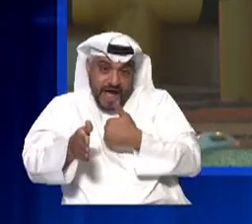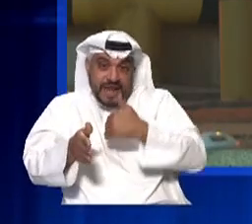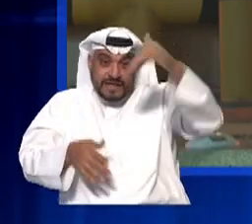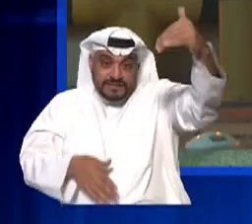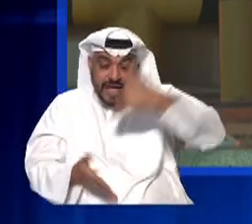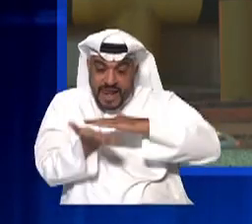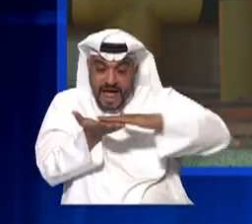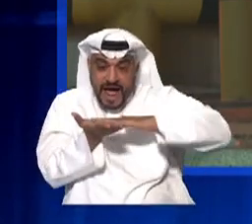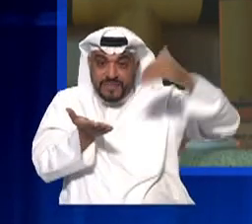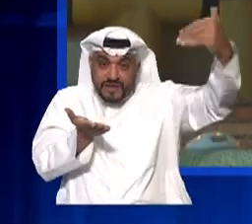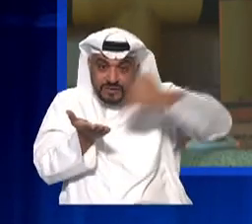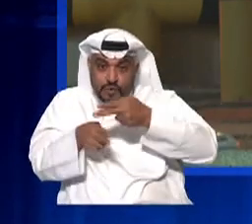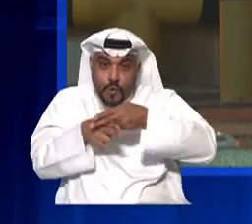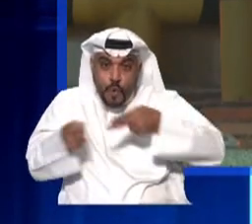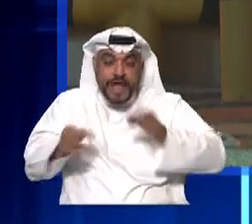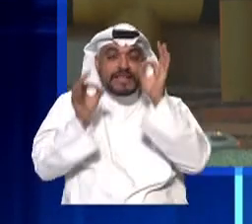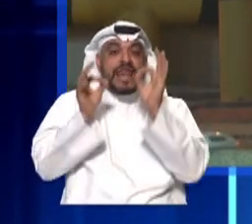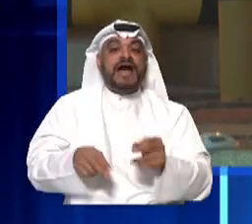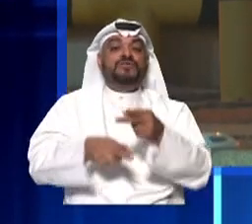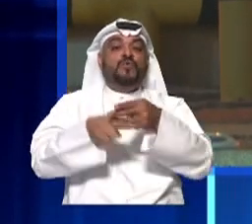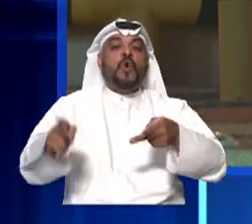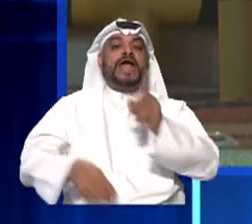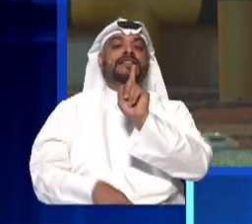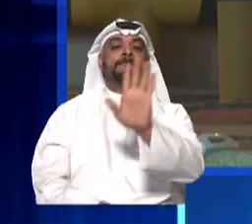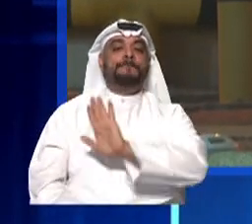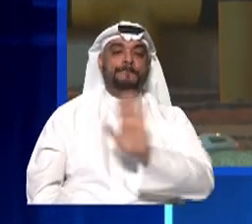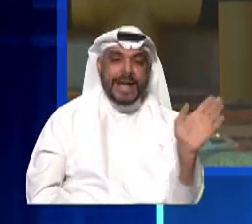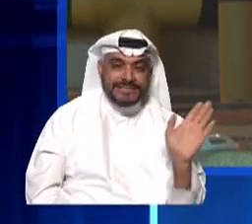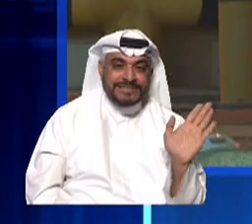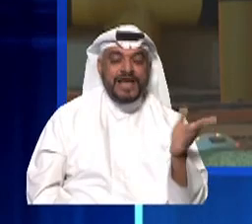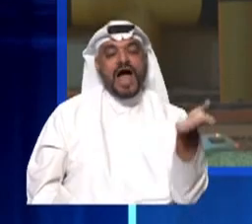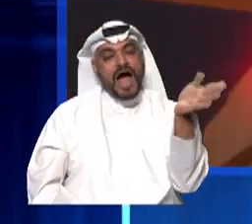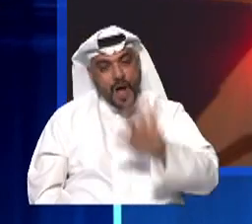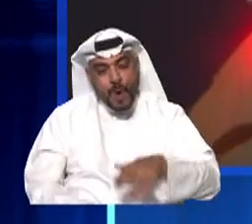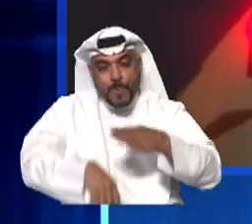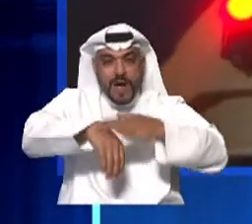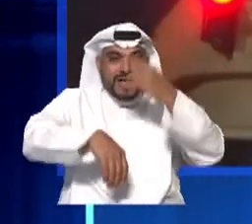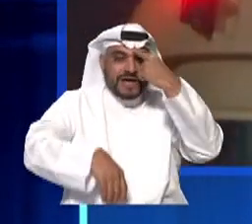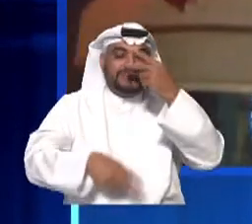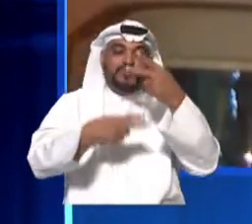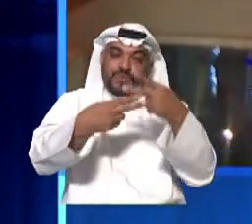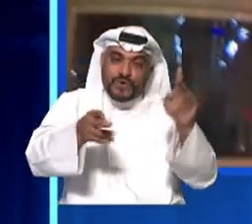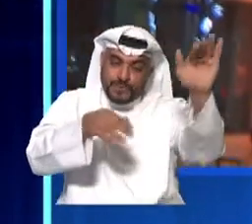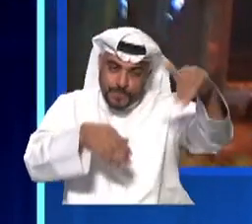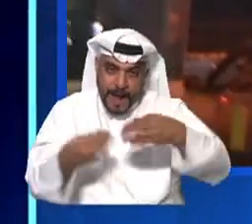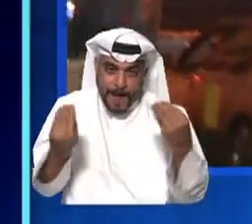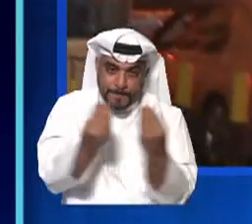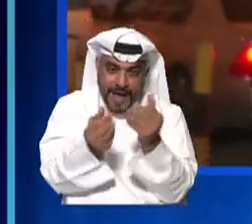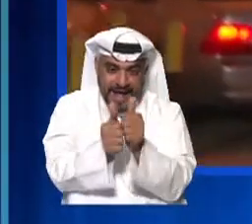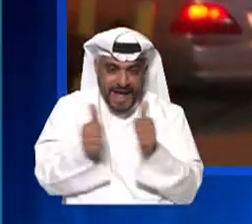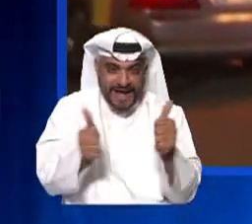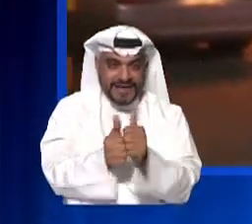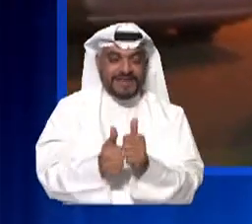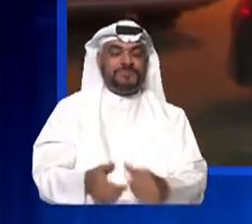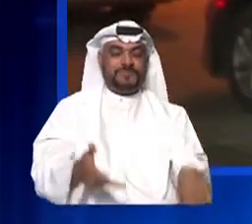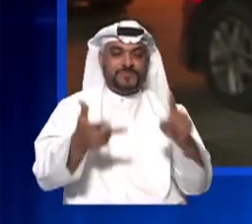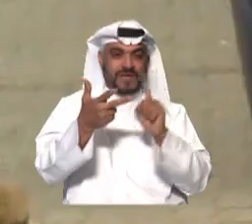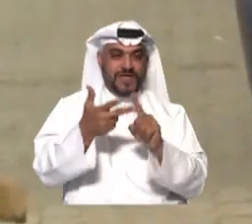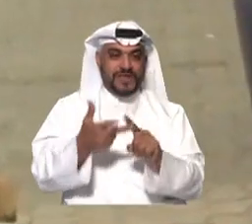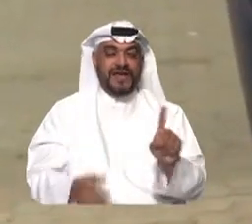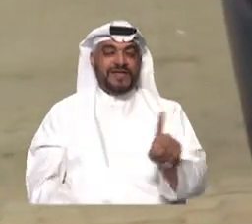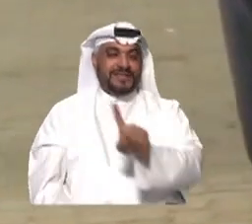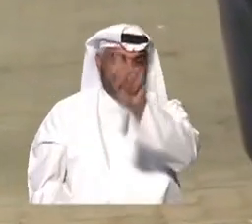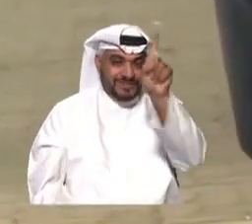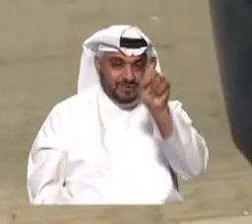للمواطنين الكويتيين وأقاربهم من الدرجة الأولى. جميل. ايضا من الاجراءات والاشتراطات التي تحرصون عليها من خلال المنفذ، هناك تواجد ايضا